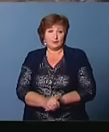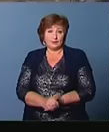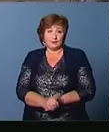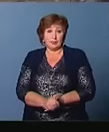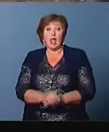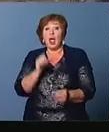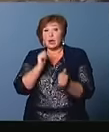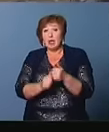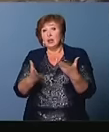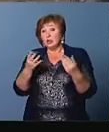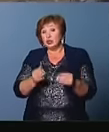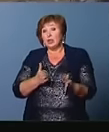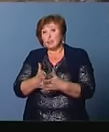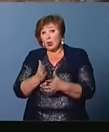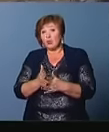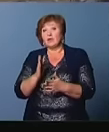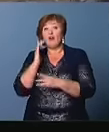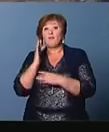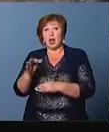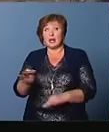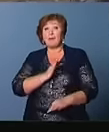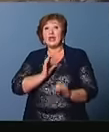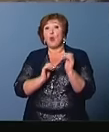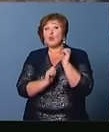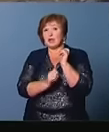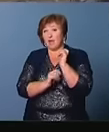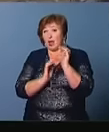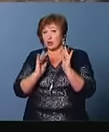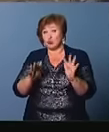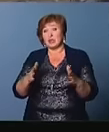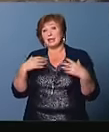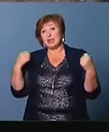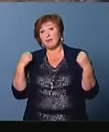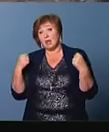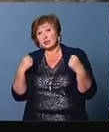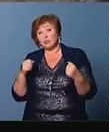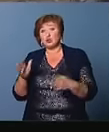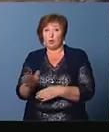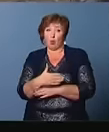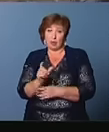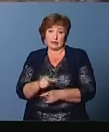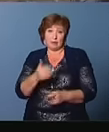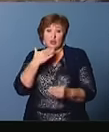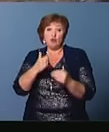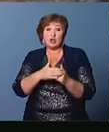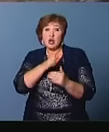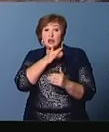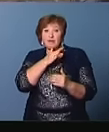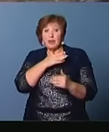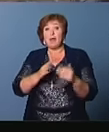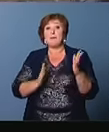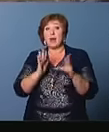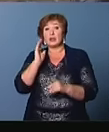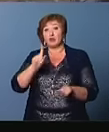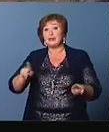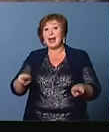Каждый день сюда, в парк «Березовая роща», приходят отдыхать сотни горожан, заниматься спортом и гулять с детьми. Но в ближайшее время парк могут реконструировать.